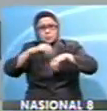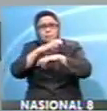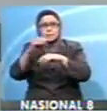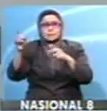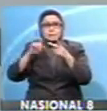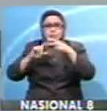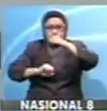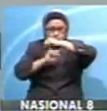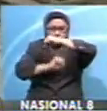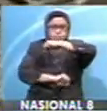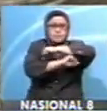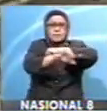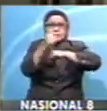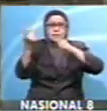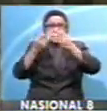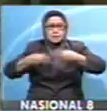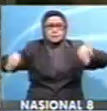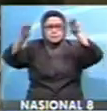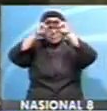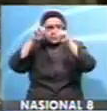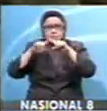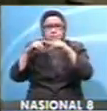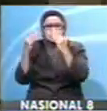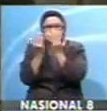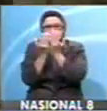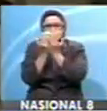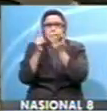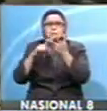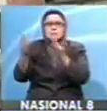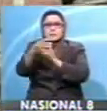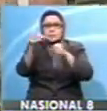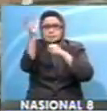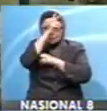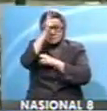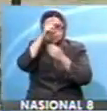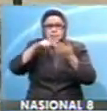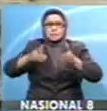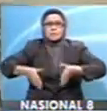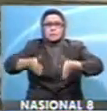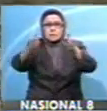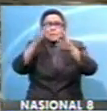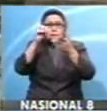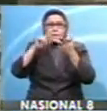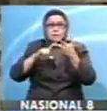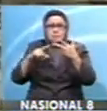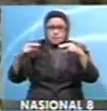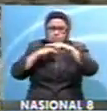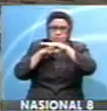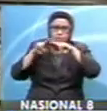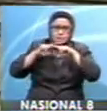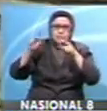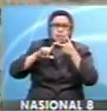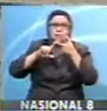infrastruktur lain seperti masjid sekolah dan pejabat-pejabat kerajaan Jalan Raya landasan kereta api kabel